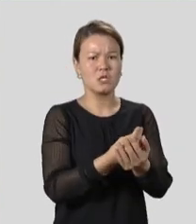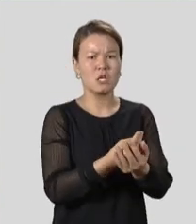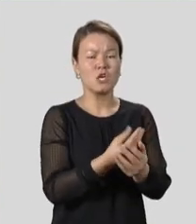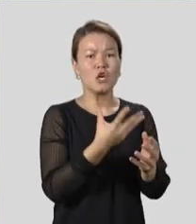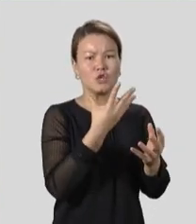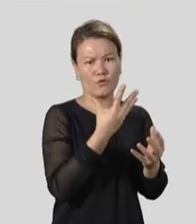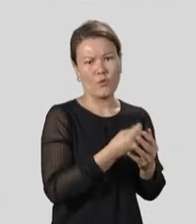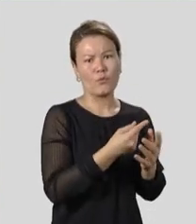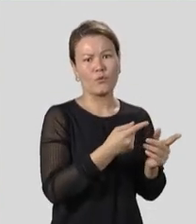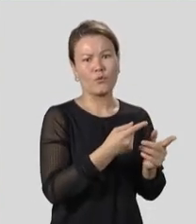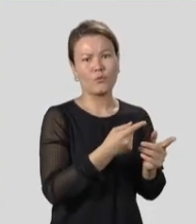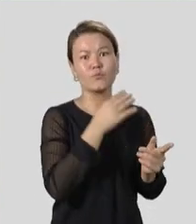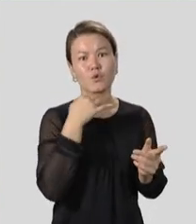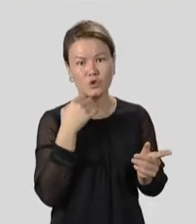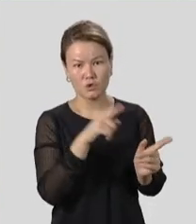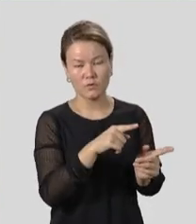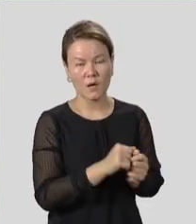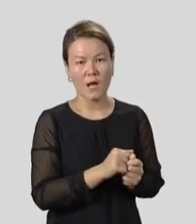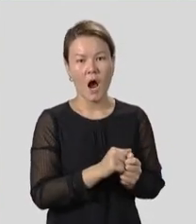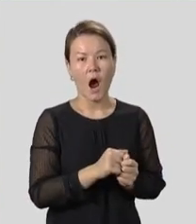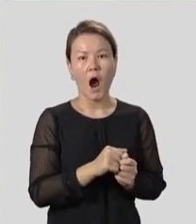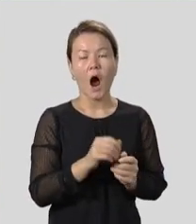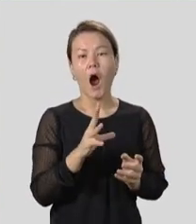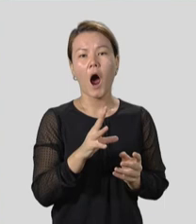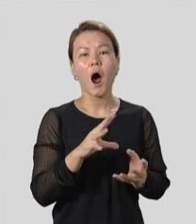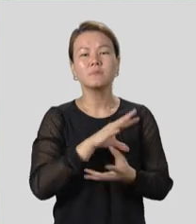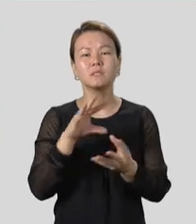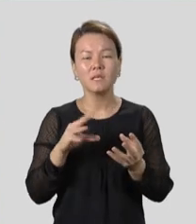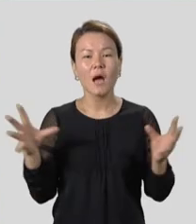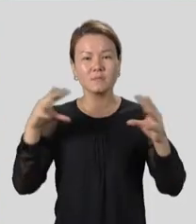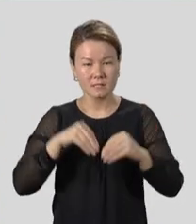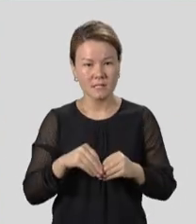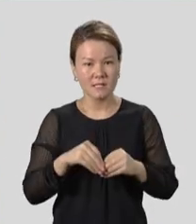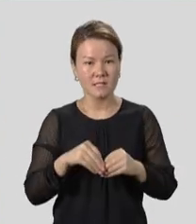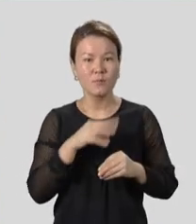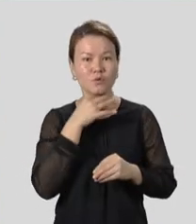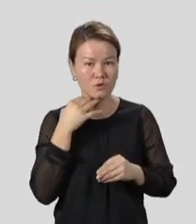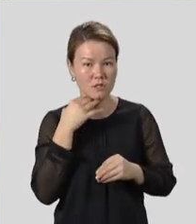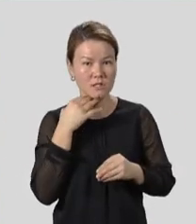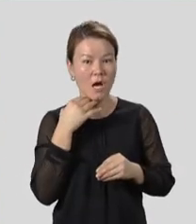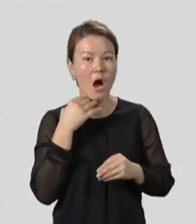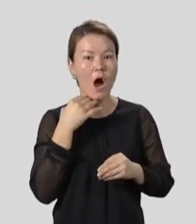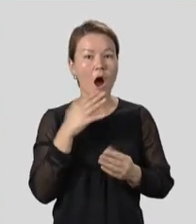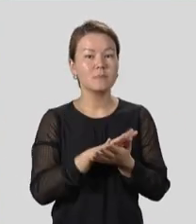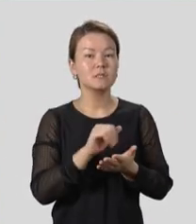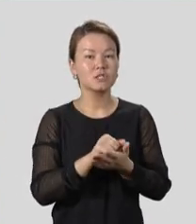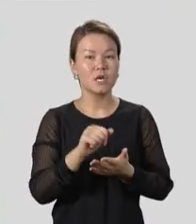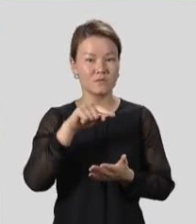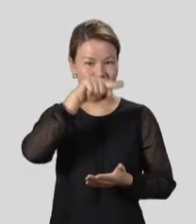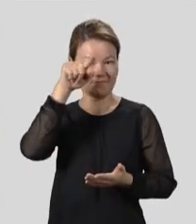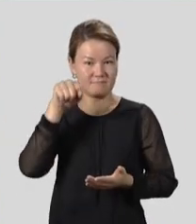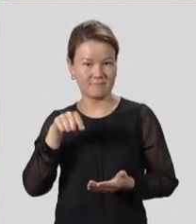из этих множеств. Объединение множеств А и Б обозначается так. Вы